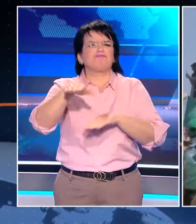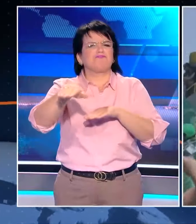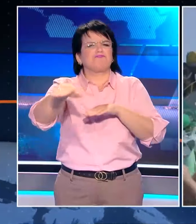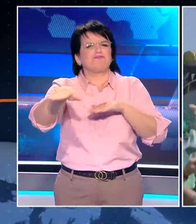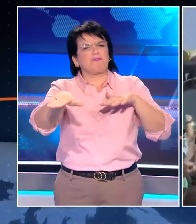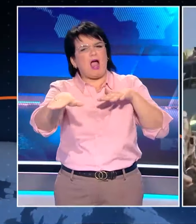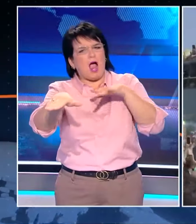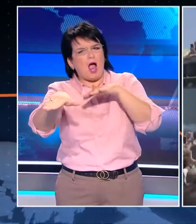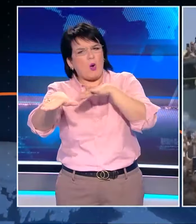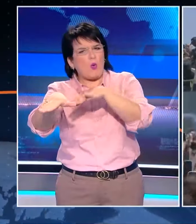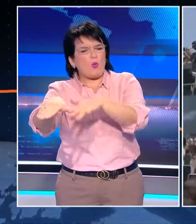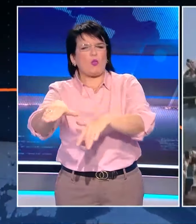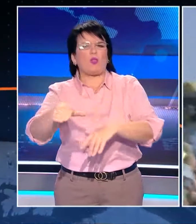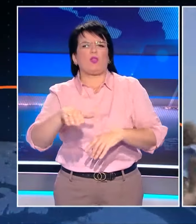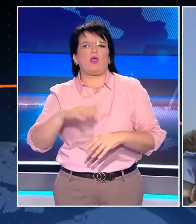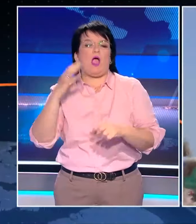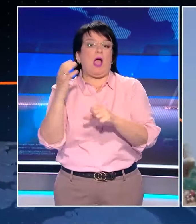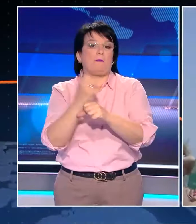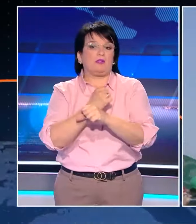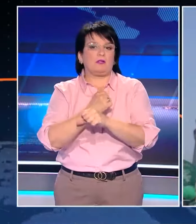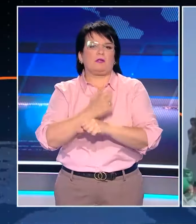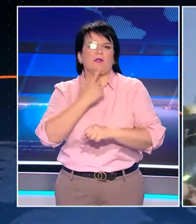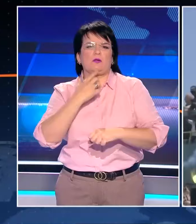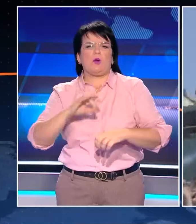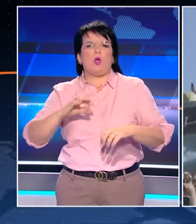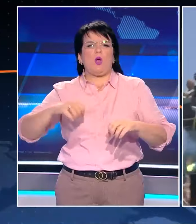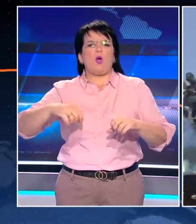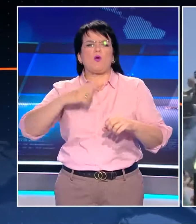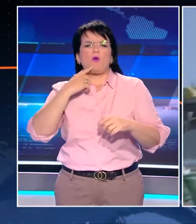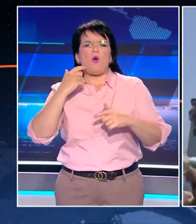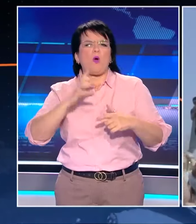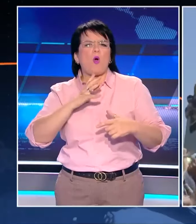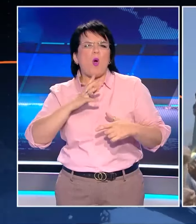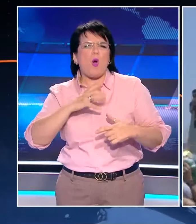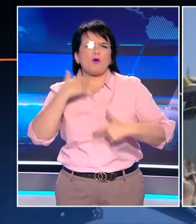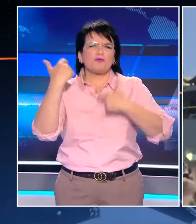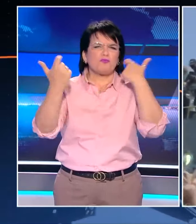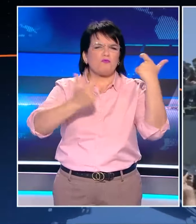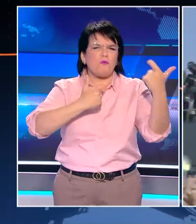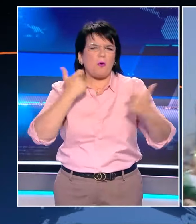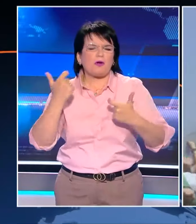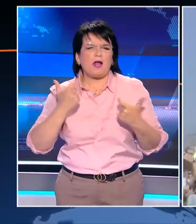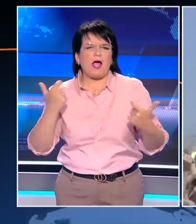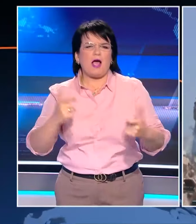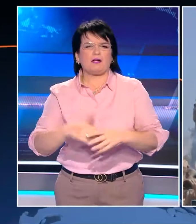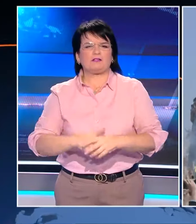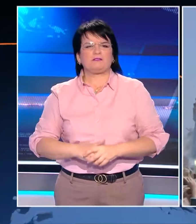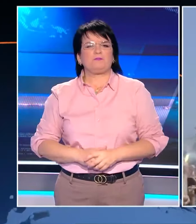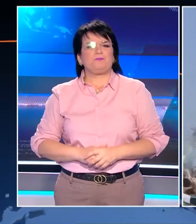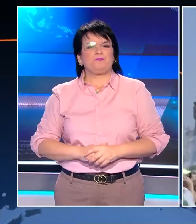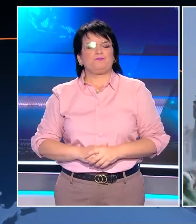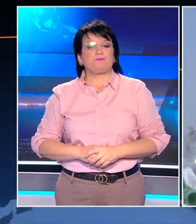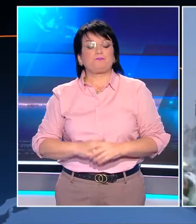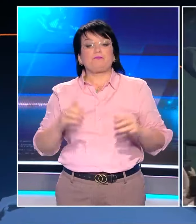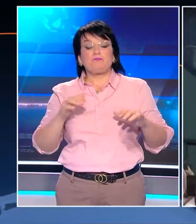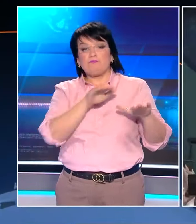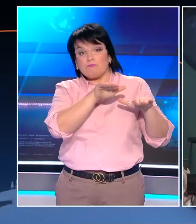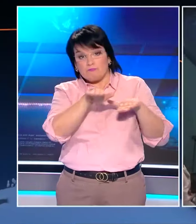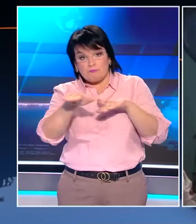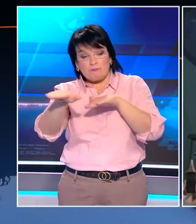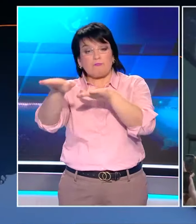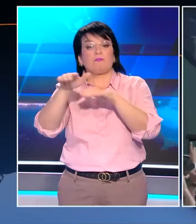το πούλμαν έχει πνιγεί από τα μηχανάκια και τους φιλάθλους που συνοδεύει ως προς το ΟΑΚΑ, που